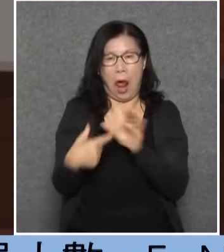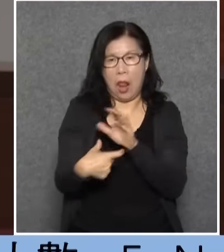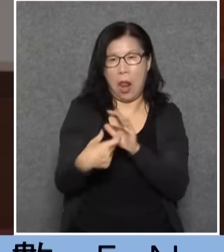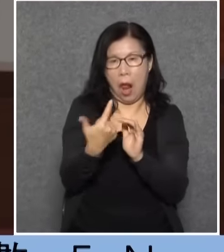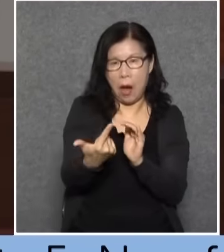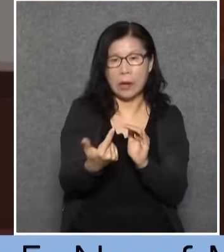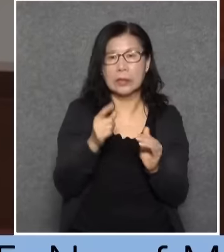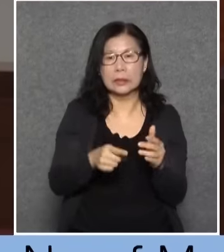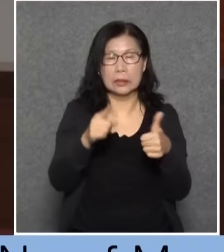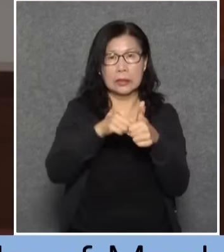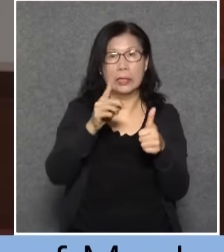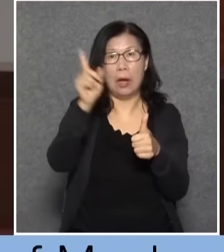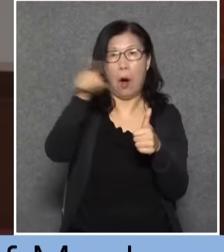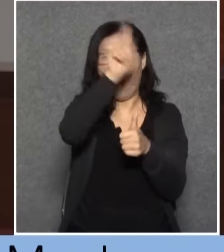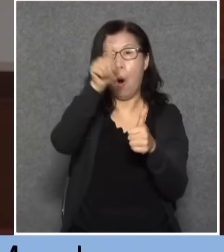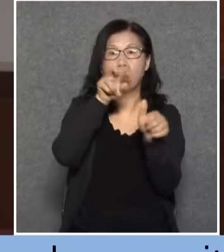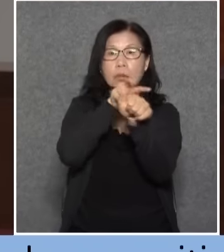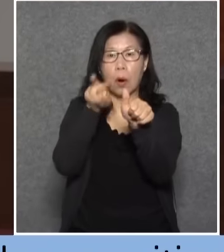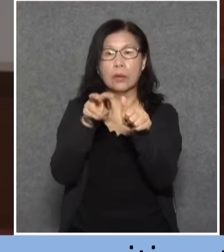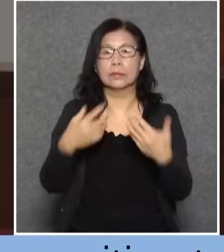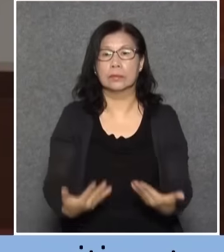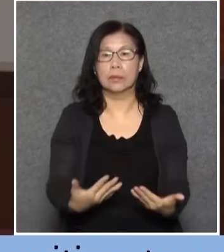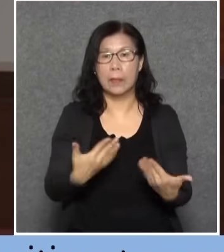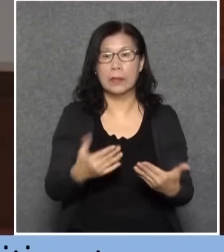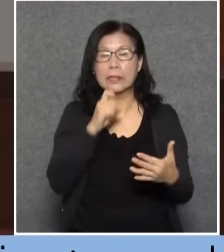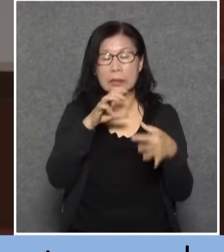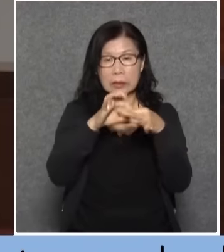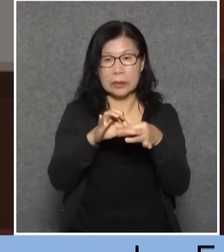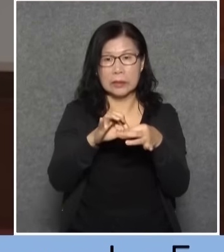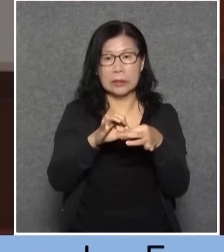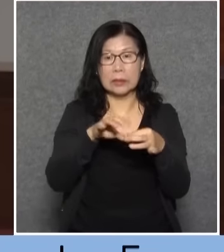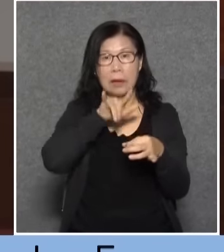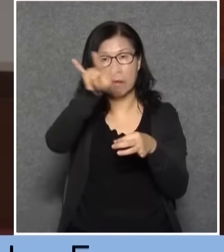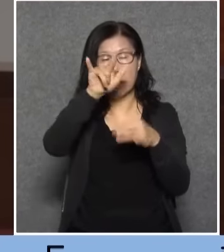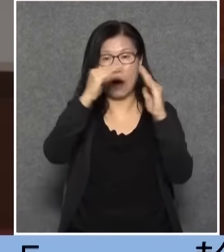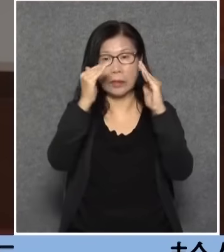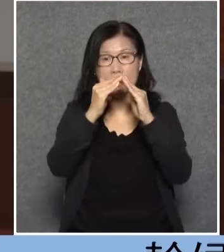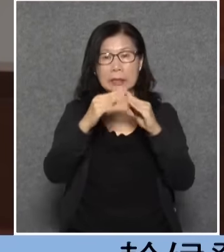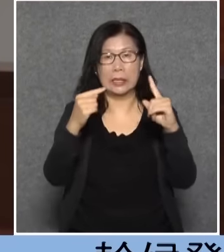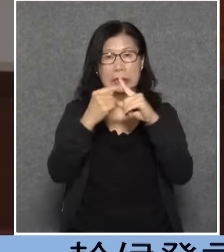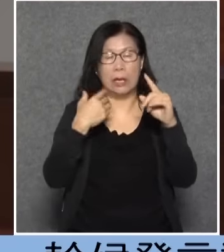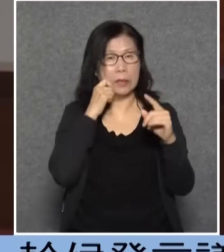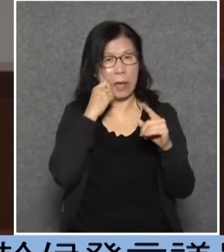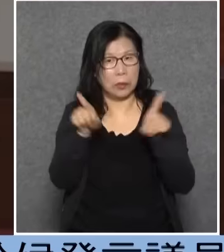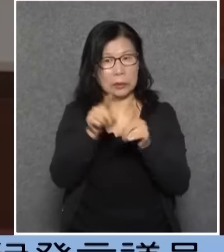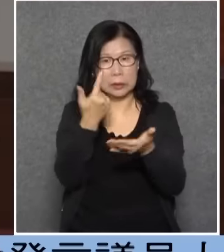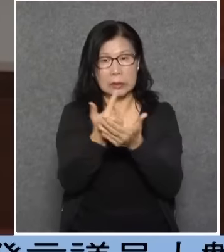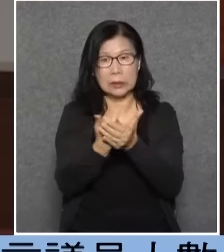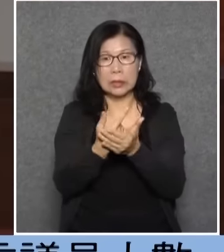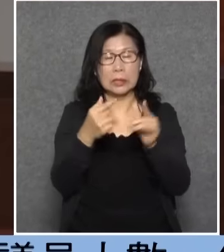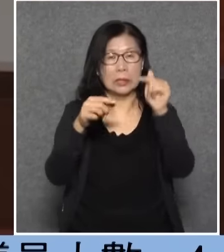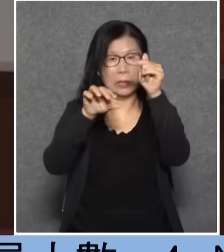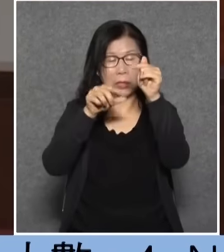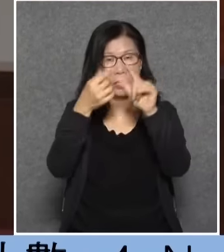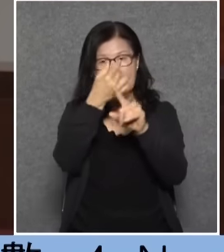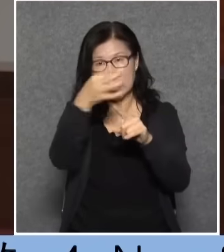另外一個就是這個空管系統。空管系統是攸關這個飛航空權，人命關天，10多億抌落鹹水